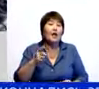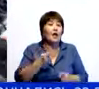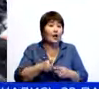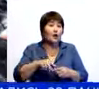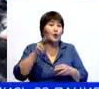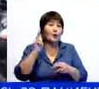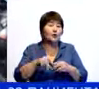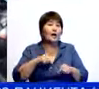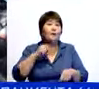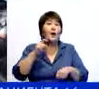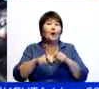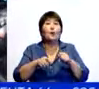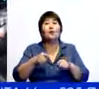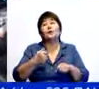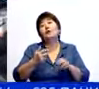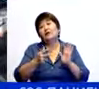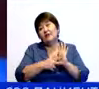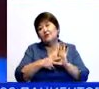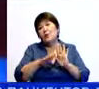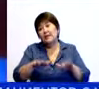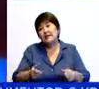которые завершили гонку на 8-м месте.